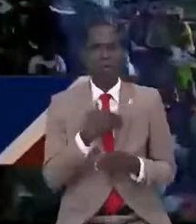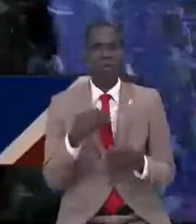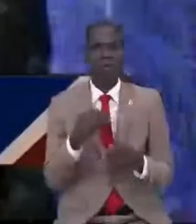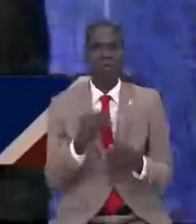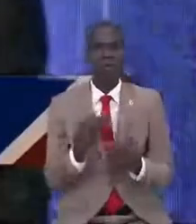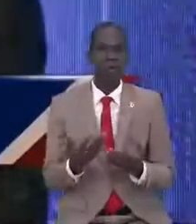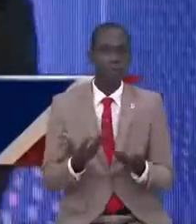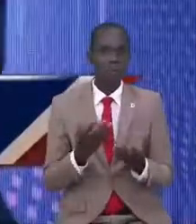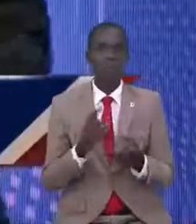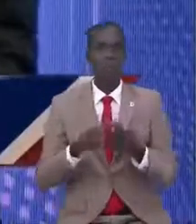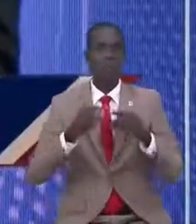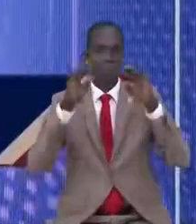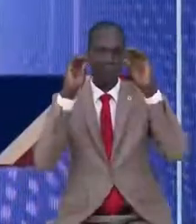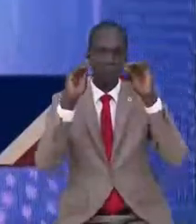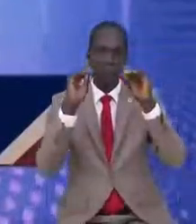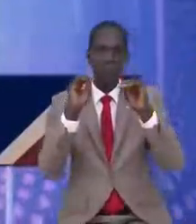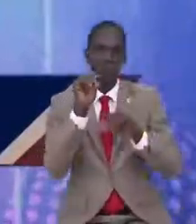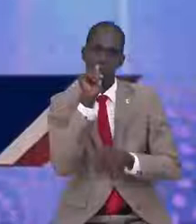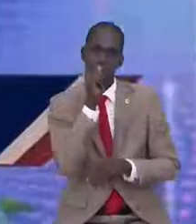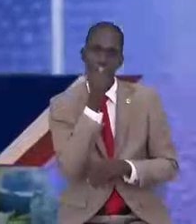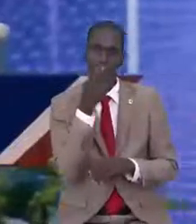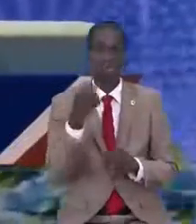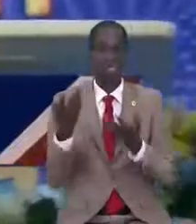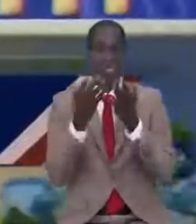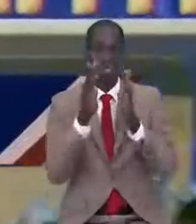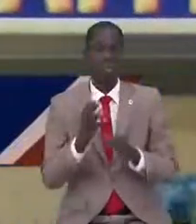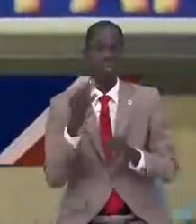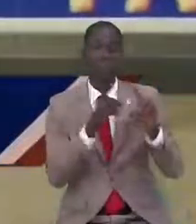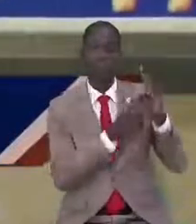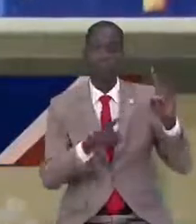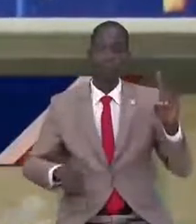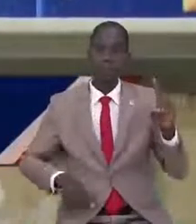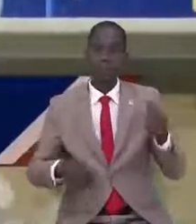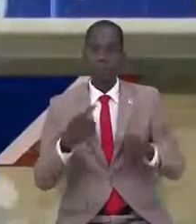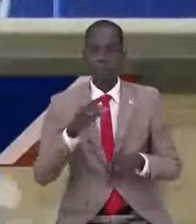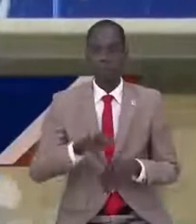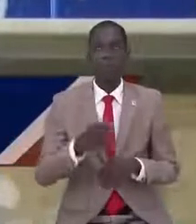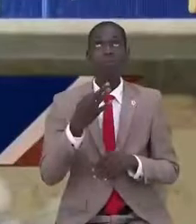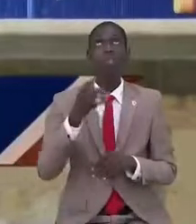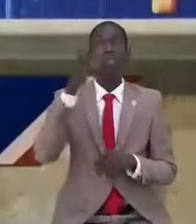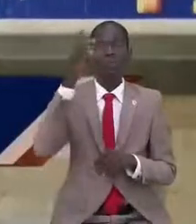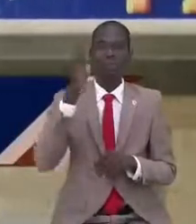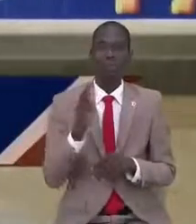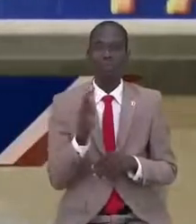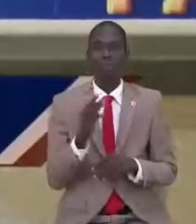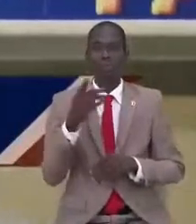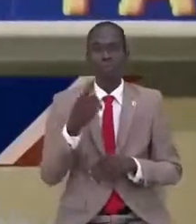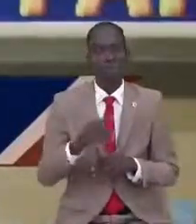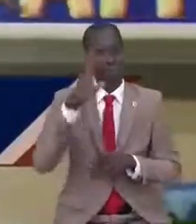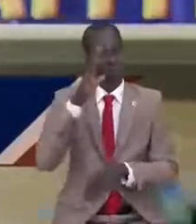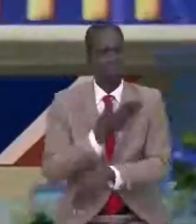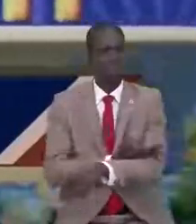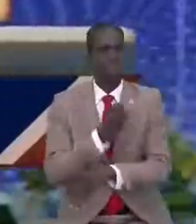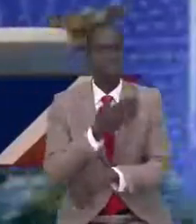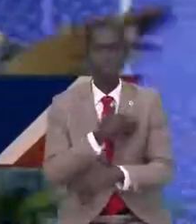pour tous, être propre à enseigner, jouer de patience. Le serviteur du Seigneur, l'enfant de Dieu, les